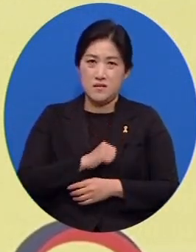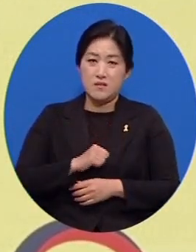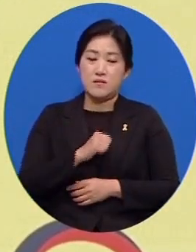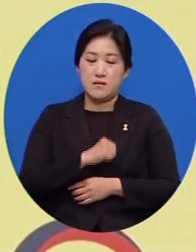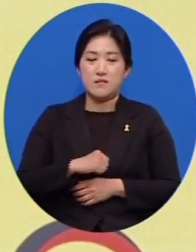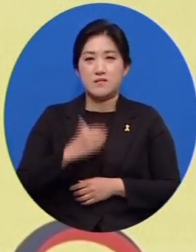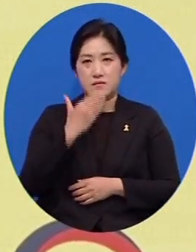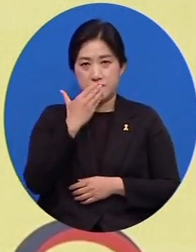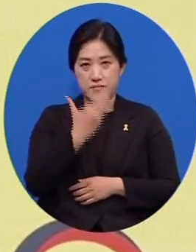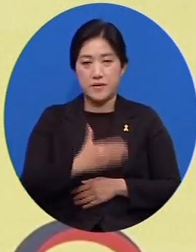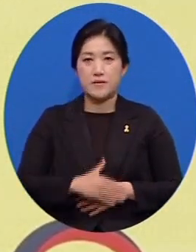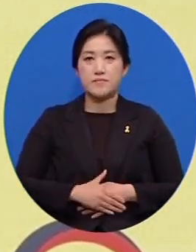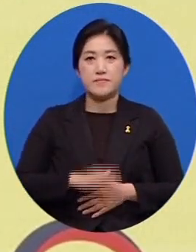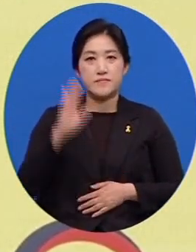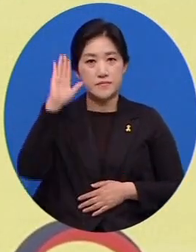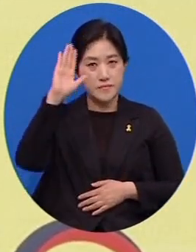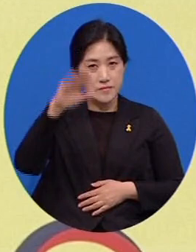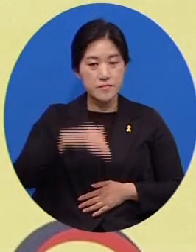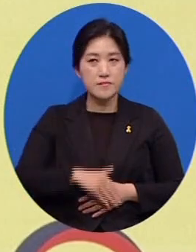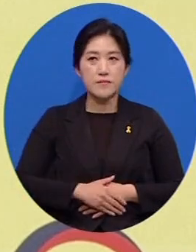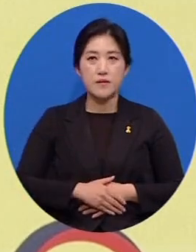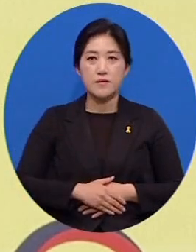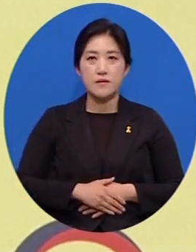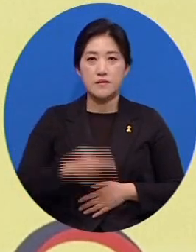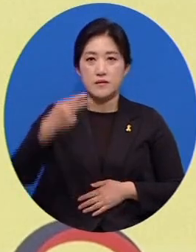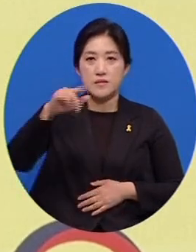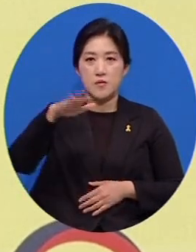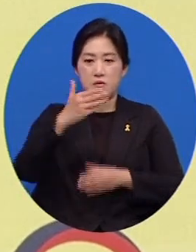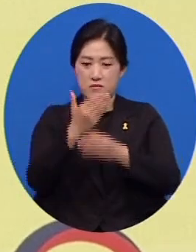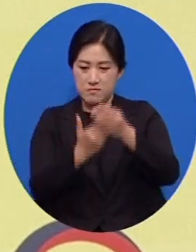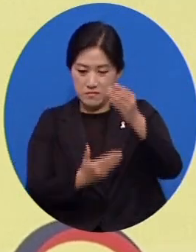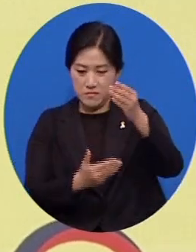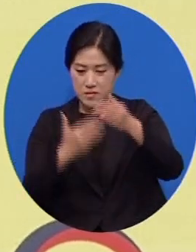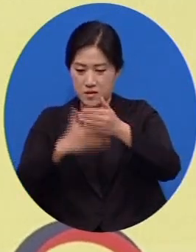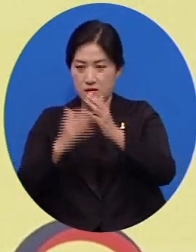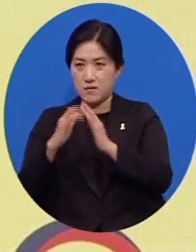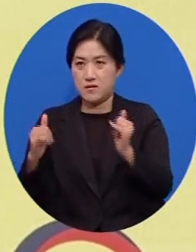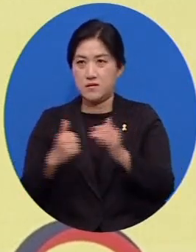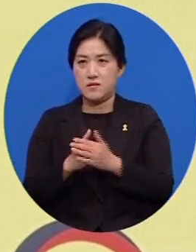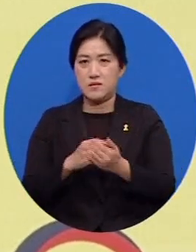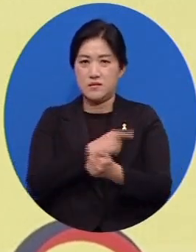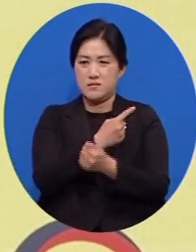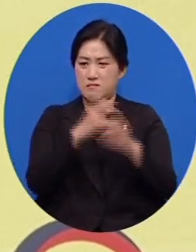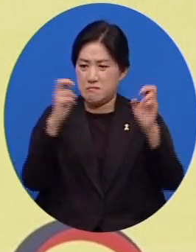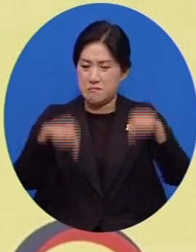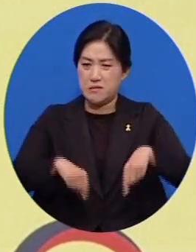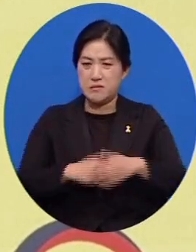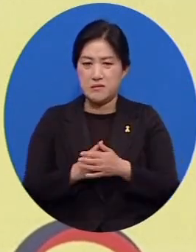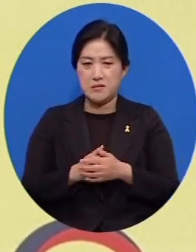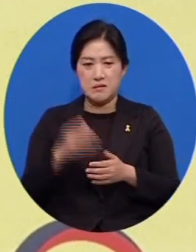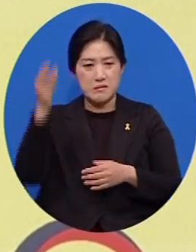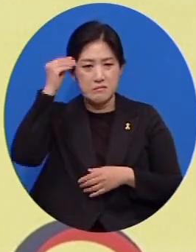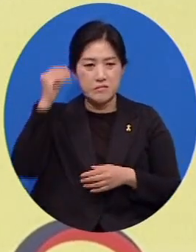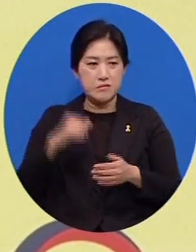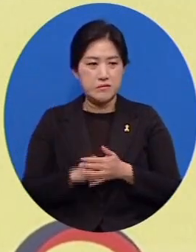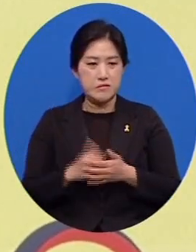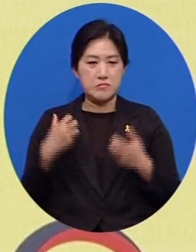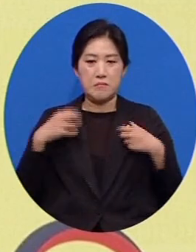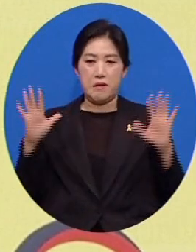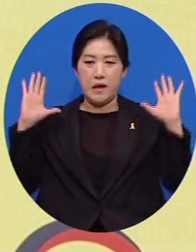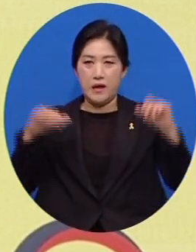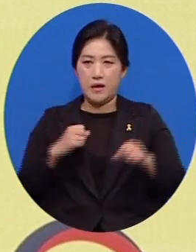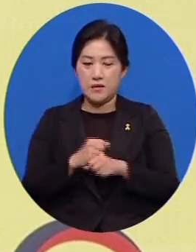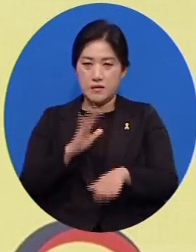있었습니다. 앞으로도 우리 세월호 유가족들은 무능, 무지, 무책임, 잘못된